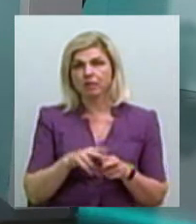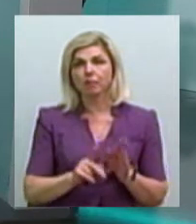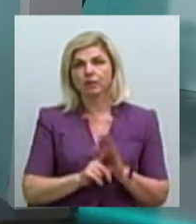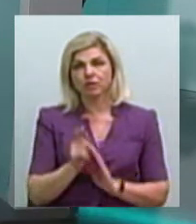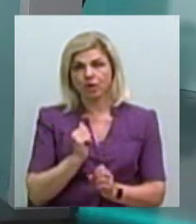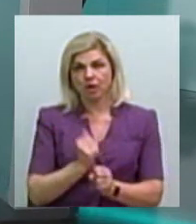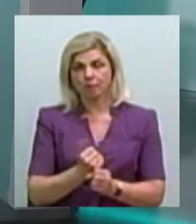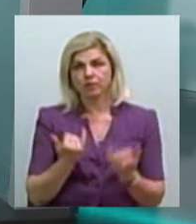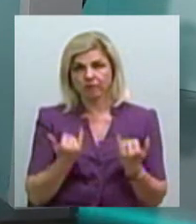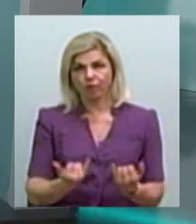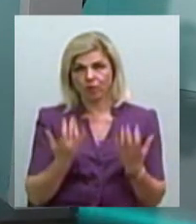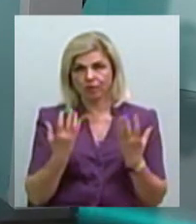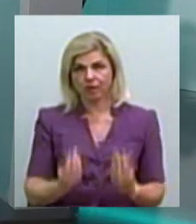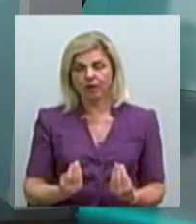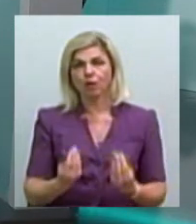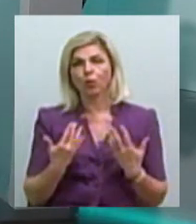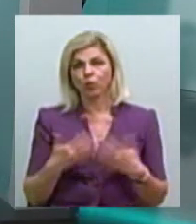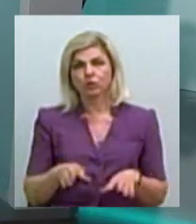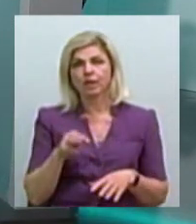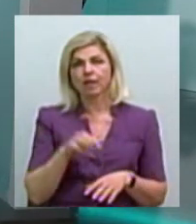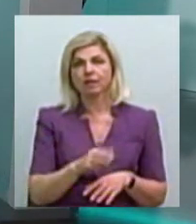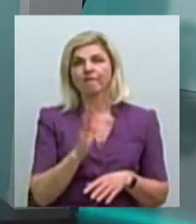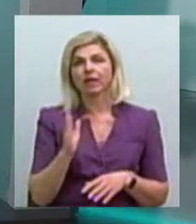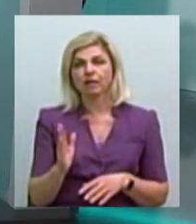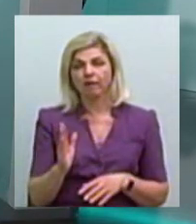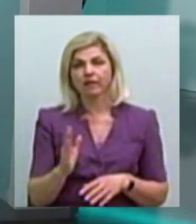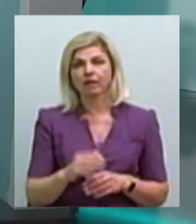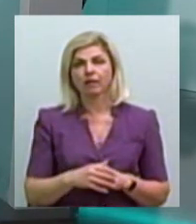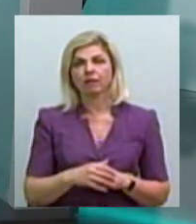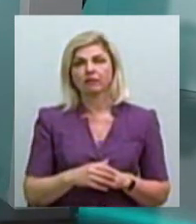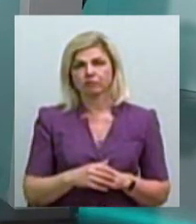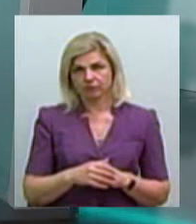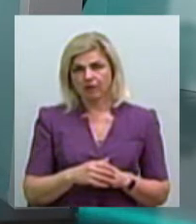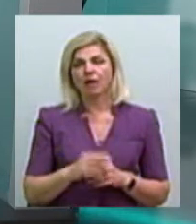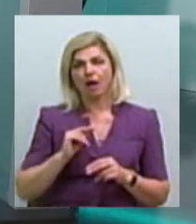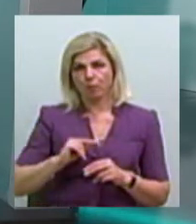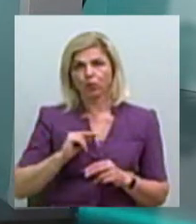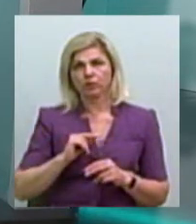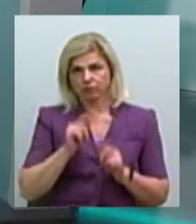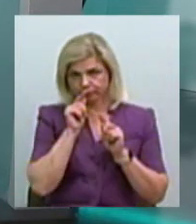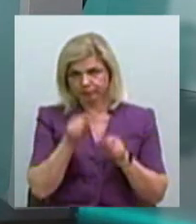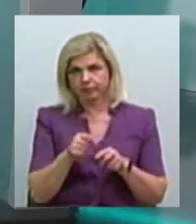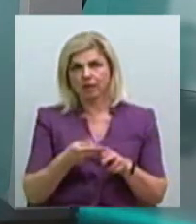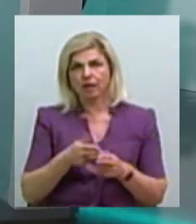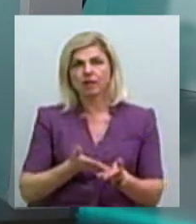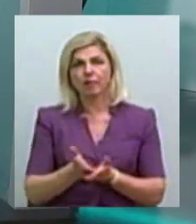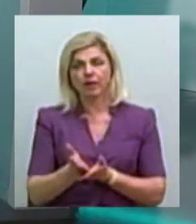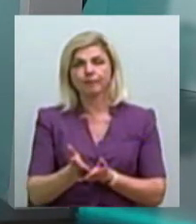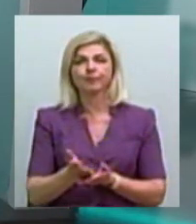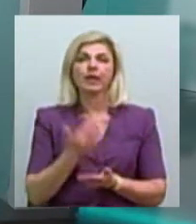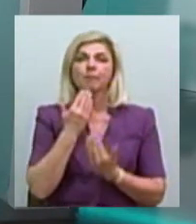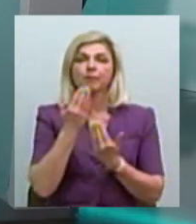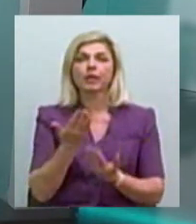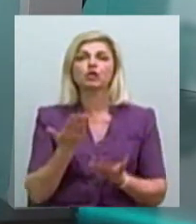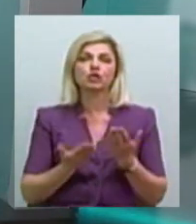работать с сегодняшнего дня. Мы уже с Татьяной Викторовной плотно работали в этом направлении. Скажите, будь ласка, чи співпрацюєте ви